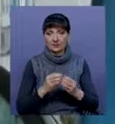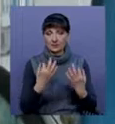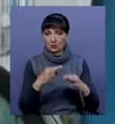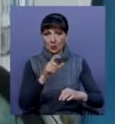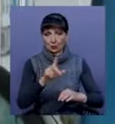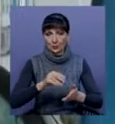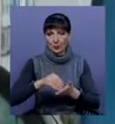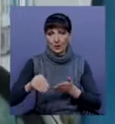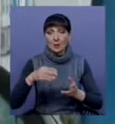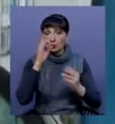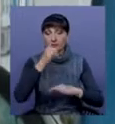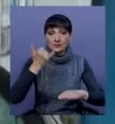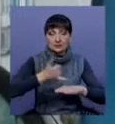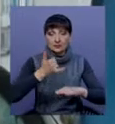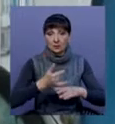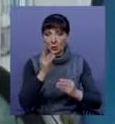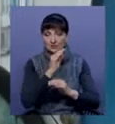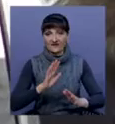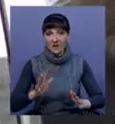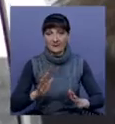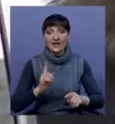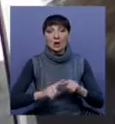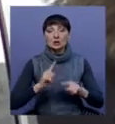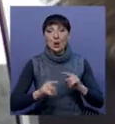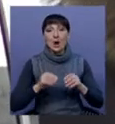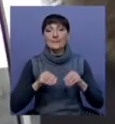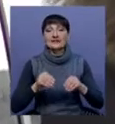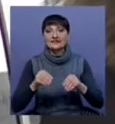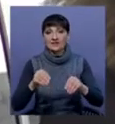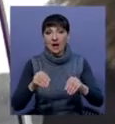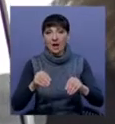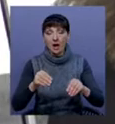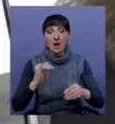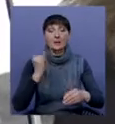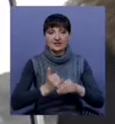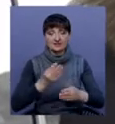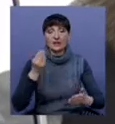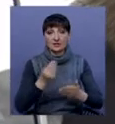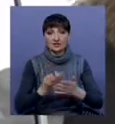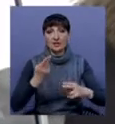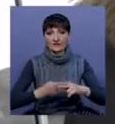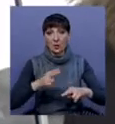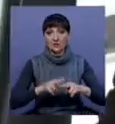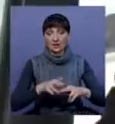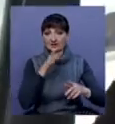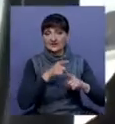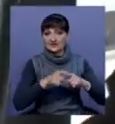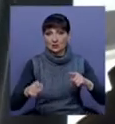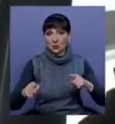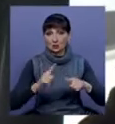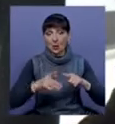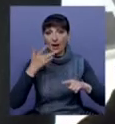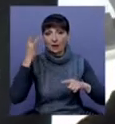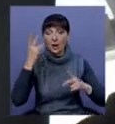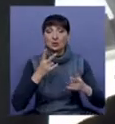Не успеваем заправляться, ездим там. Скоро посевная, вот и подорожал бензин же в сезон как раз. Вот надо